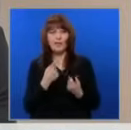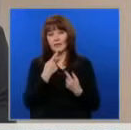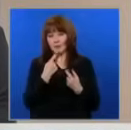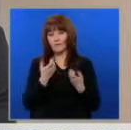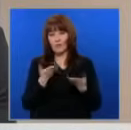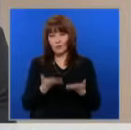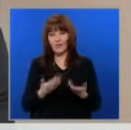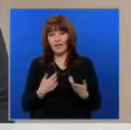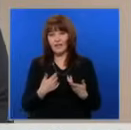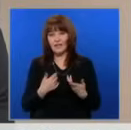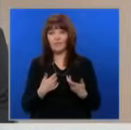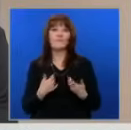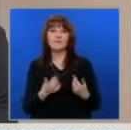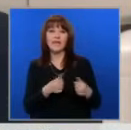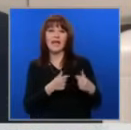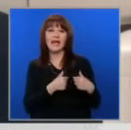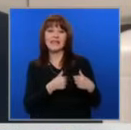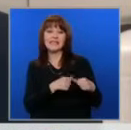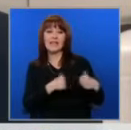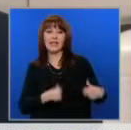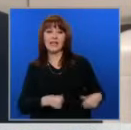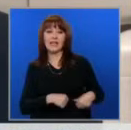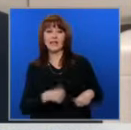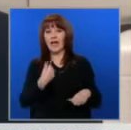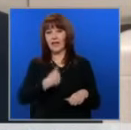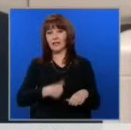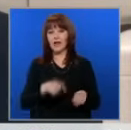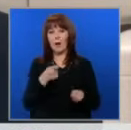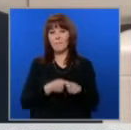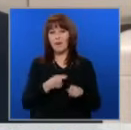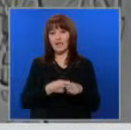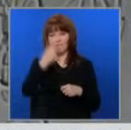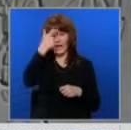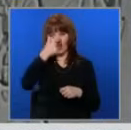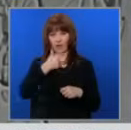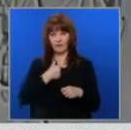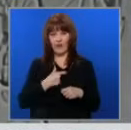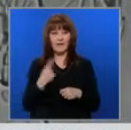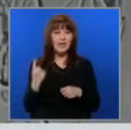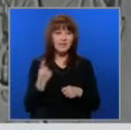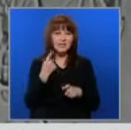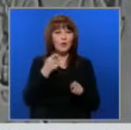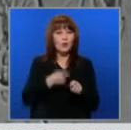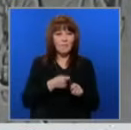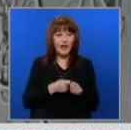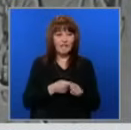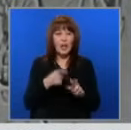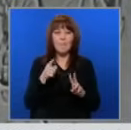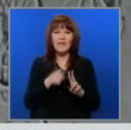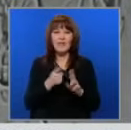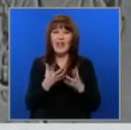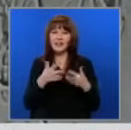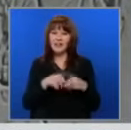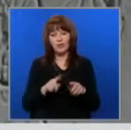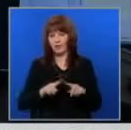позволяваме съдовите хирурзи да изработваме индивидуални протези. Самото изработване на протезата технически